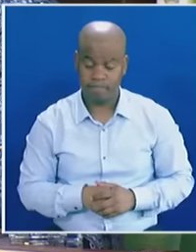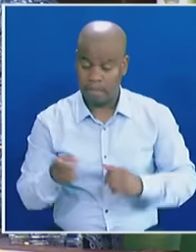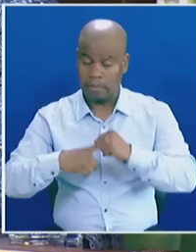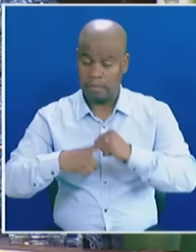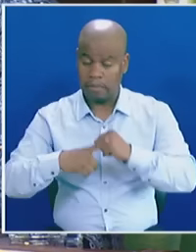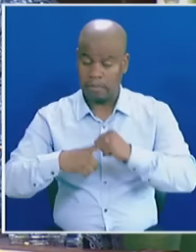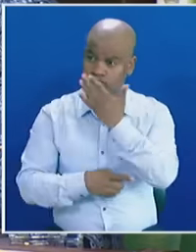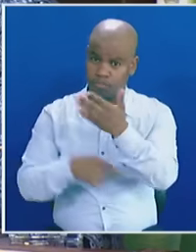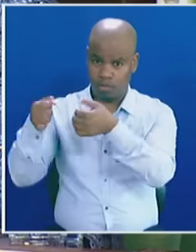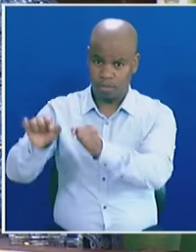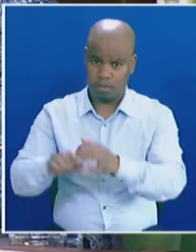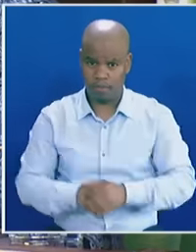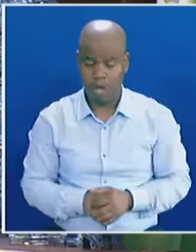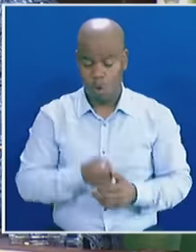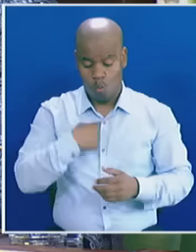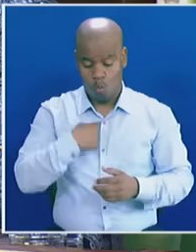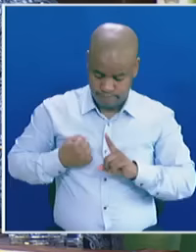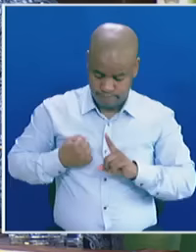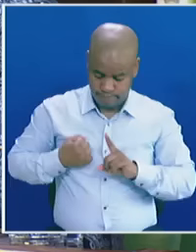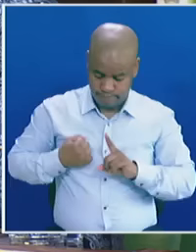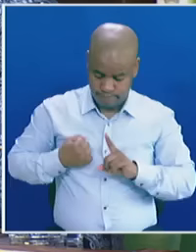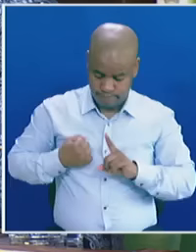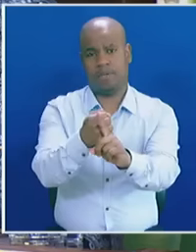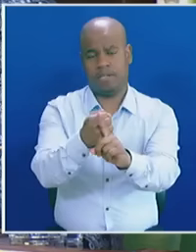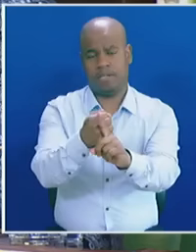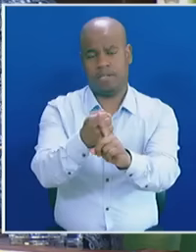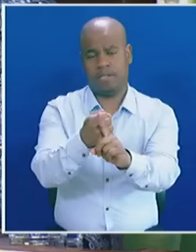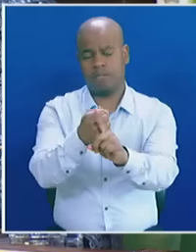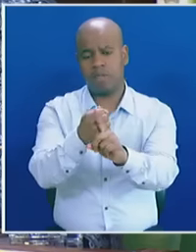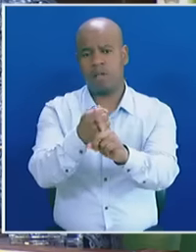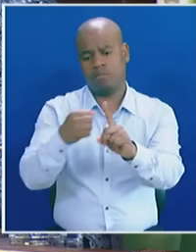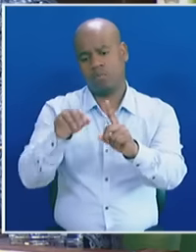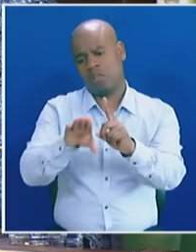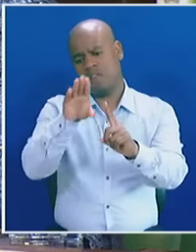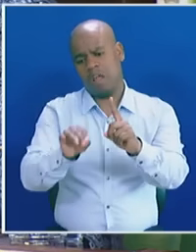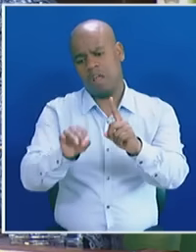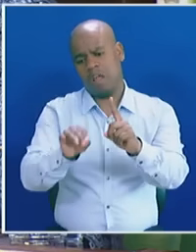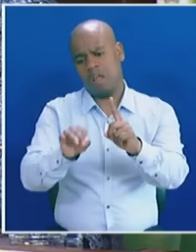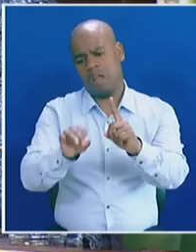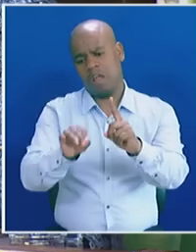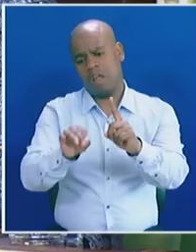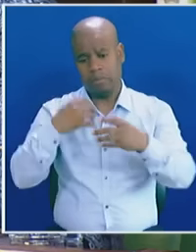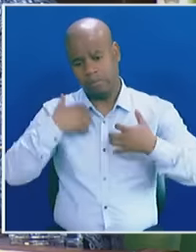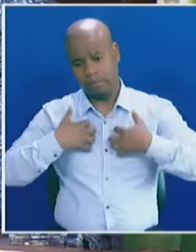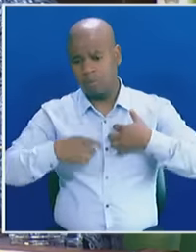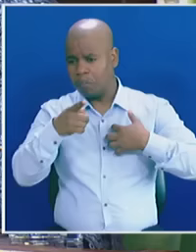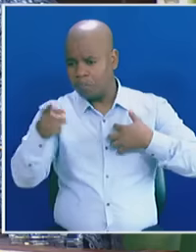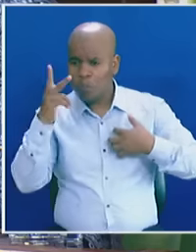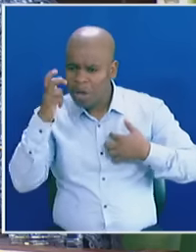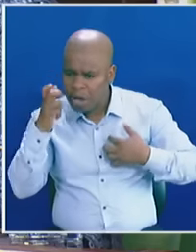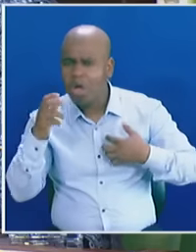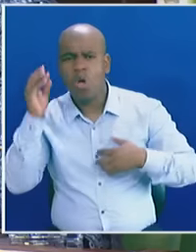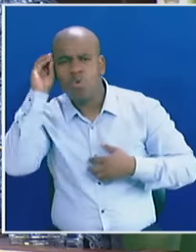sihlalo sibuka isimo la khona izwe lakithi usuku nosuku sizwa kwabezindaba